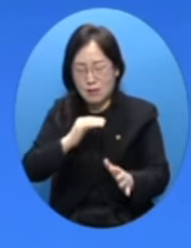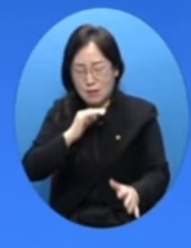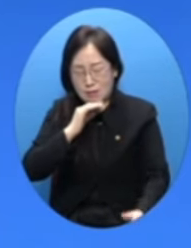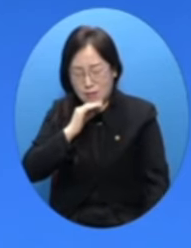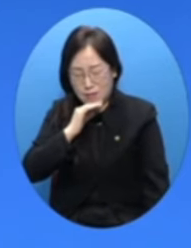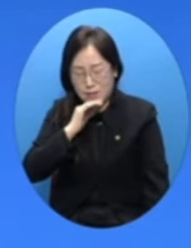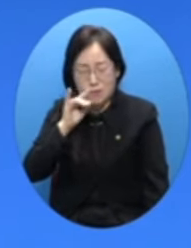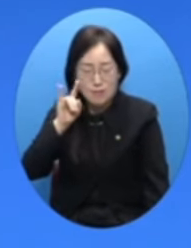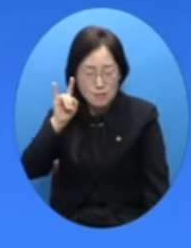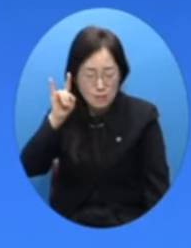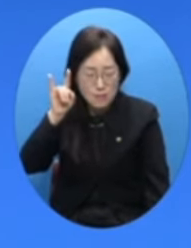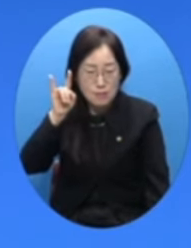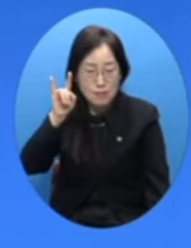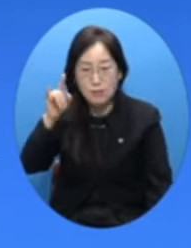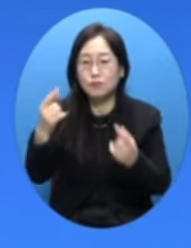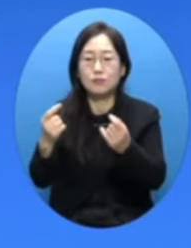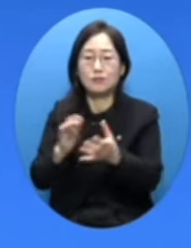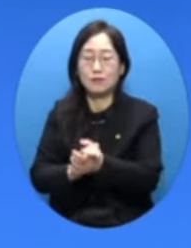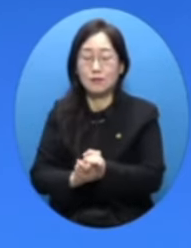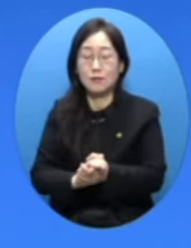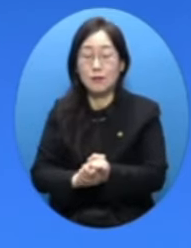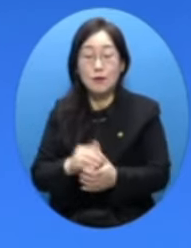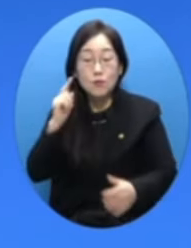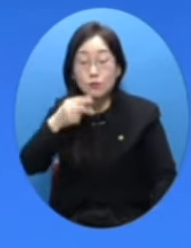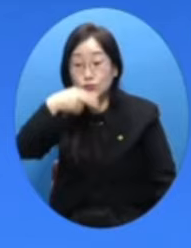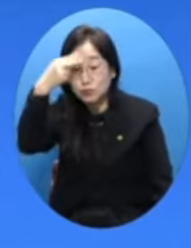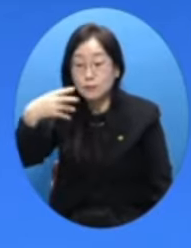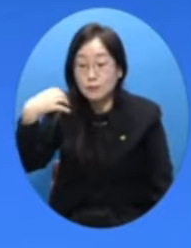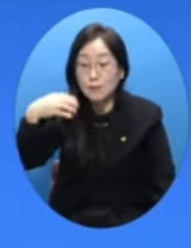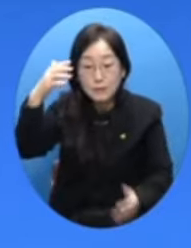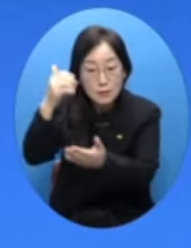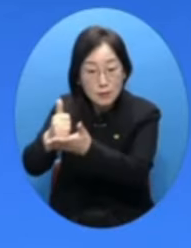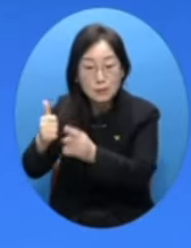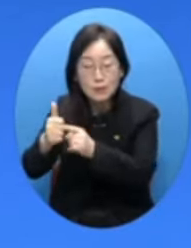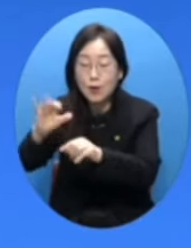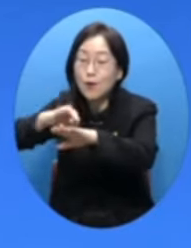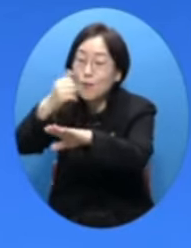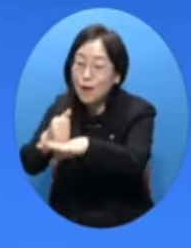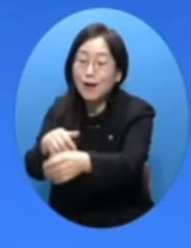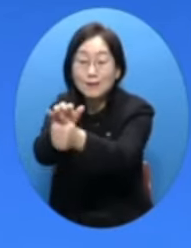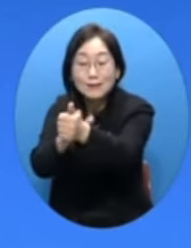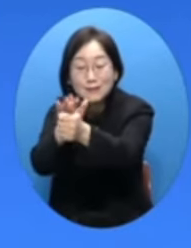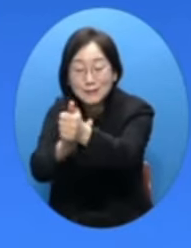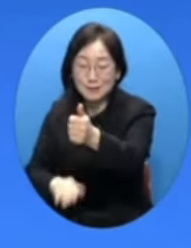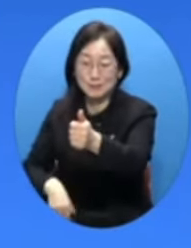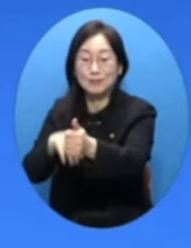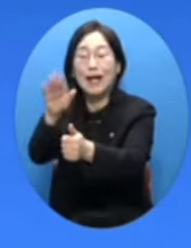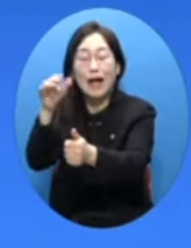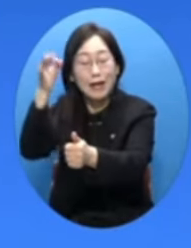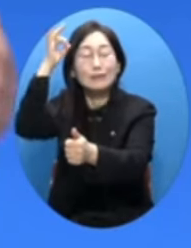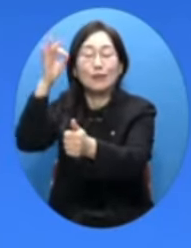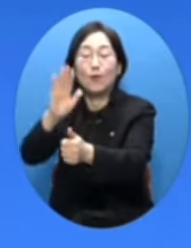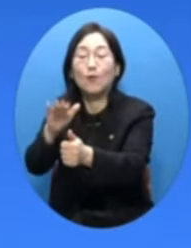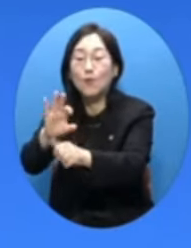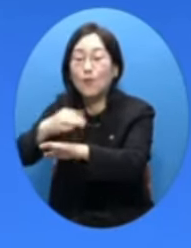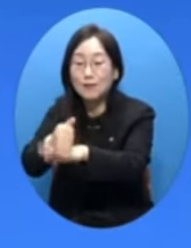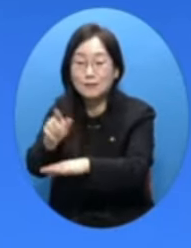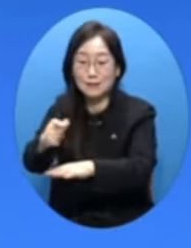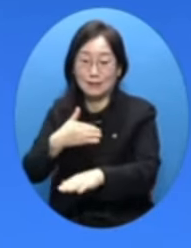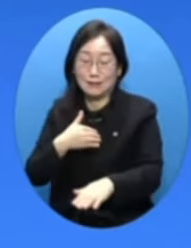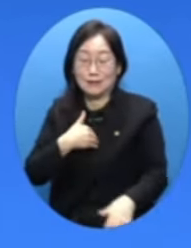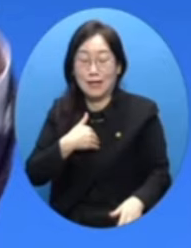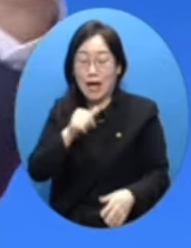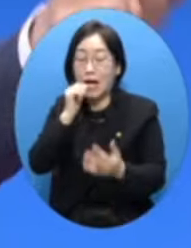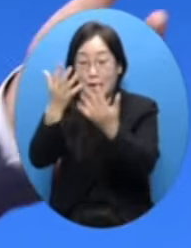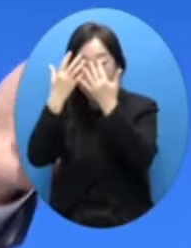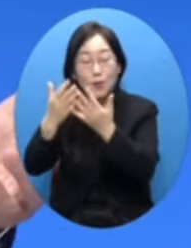것입니다. 왜? 술 맡은 관원장이 왕 옆에서 시중 들다가 아 참 왕이요 제가